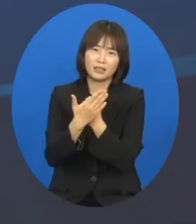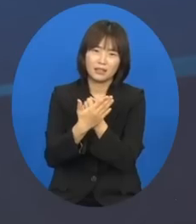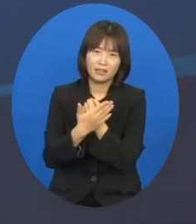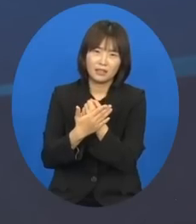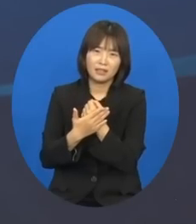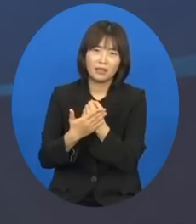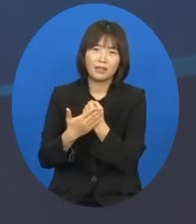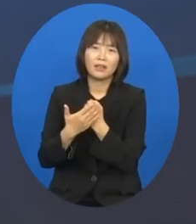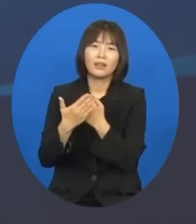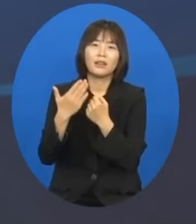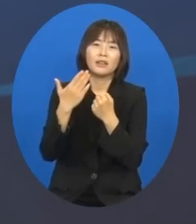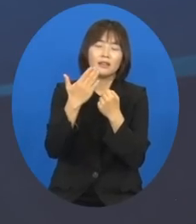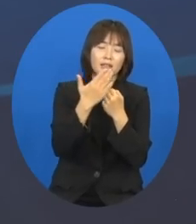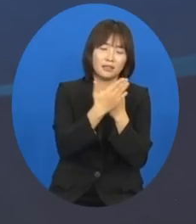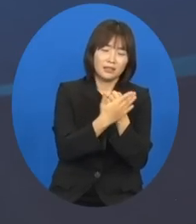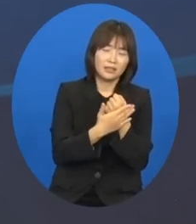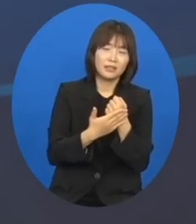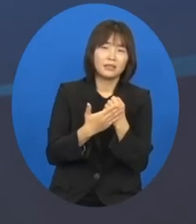은혜은